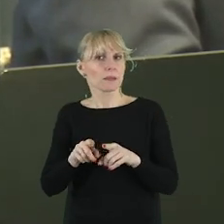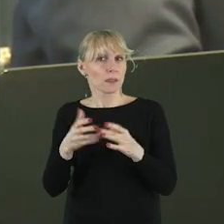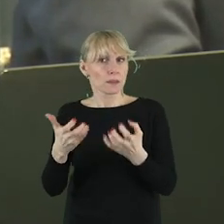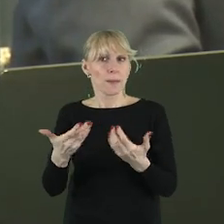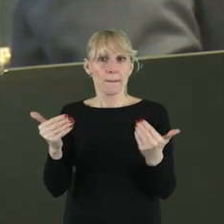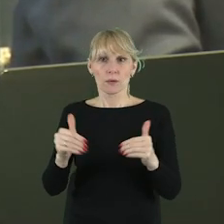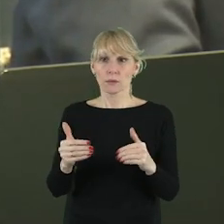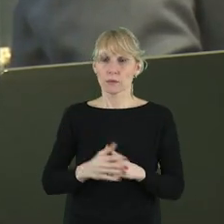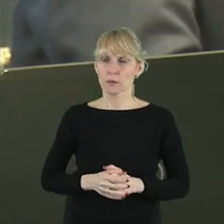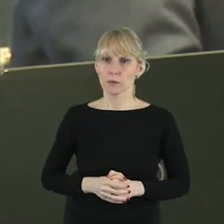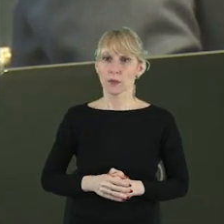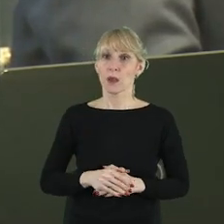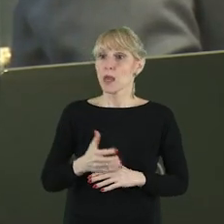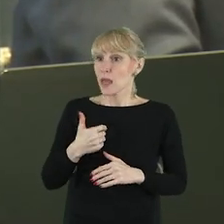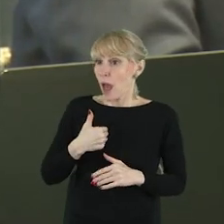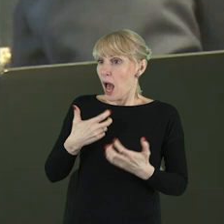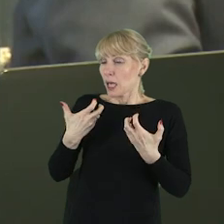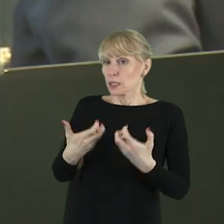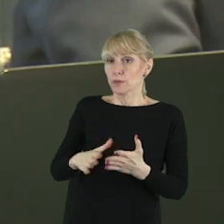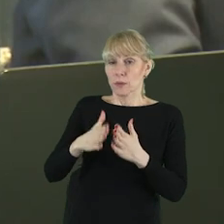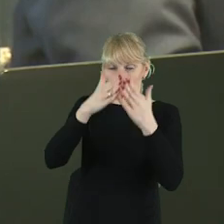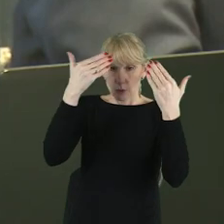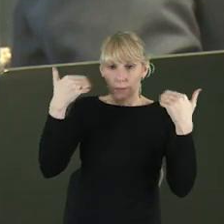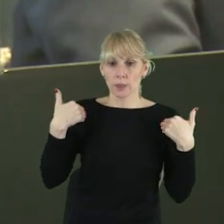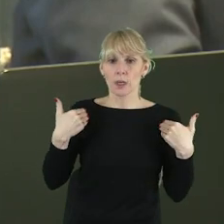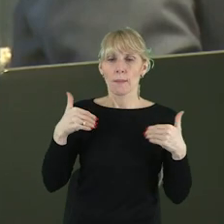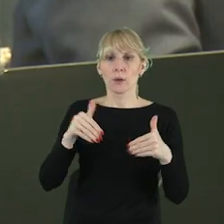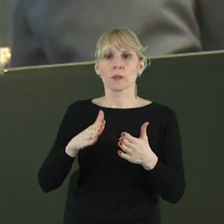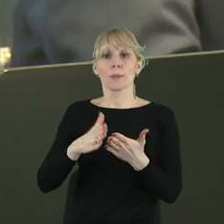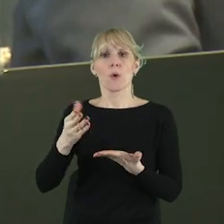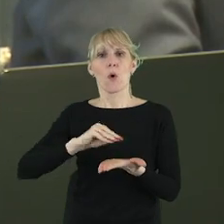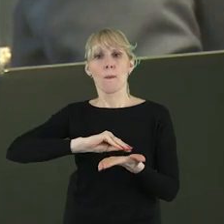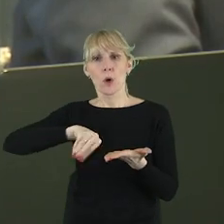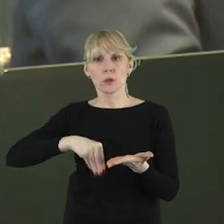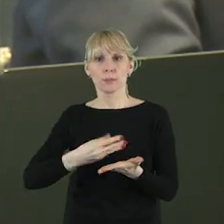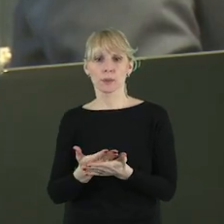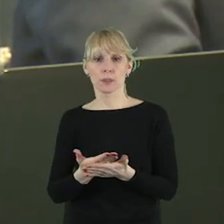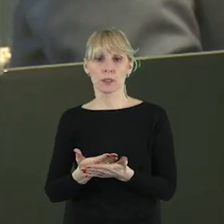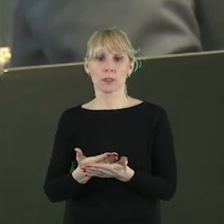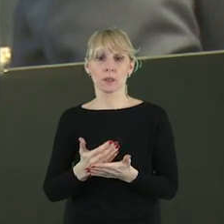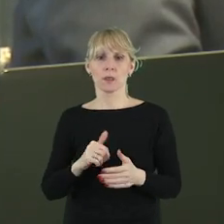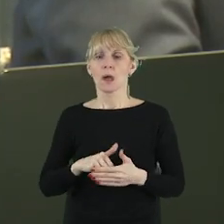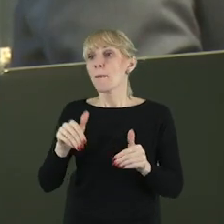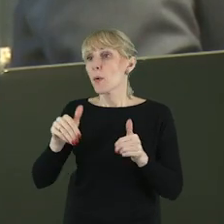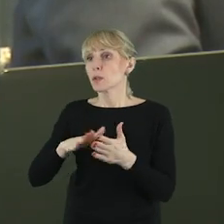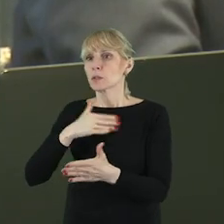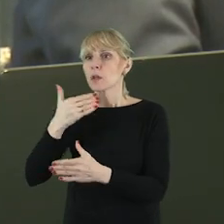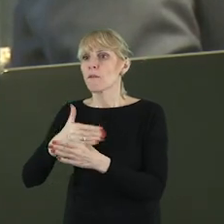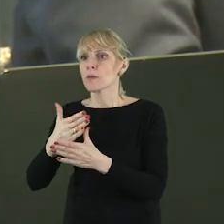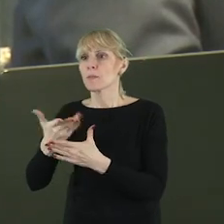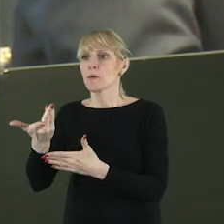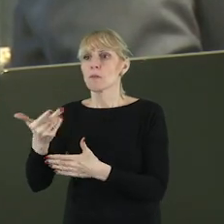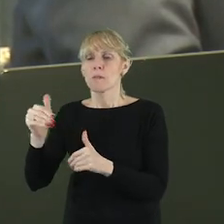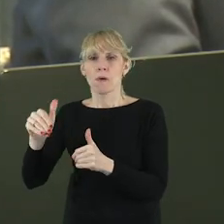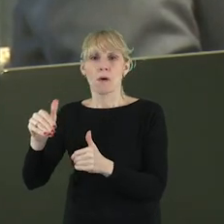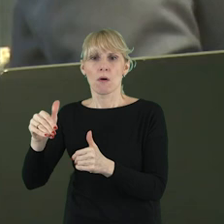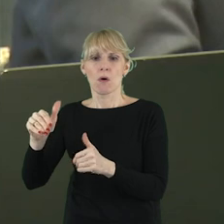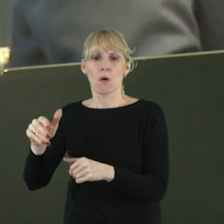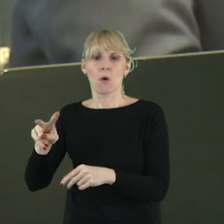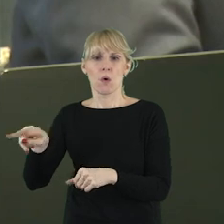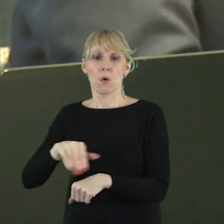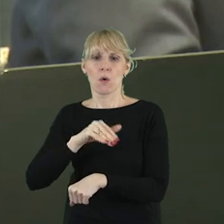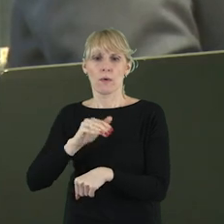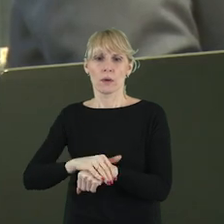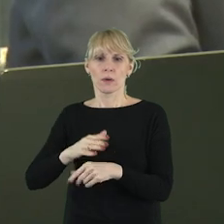było podpisać możliwe, że tą firmą umowę, nie mogę tego powiedzieć, bo jest to przetarg cały czas, powtarzam, otwarty. Nawet żeby